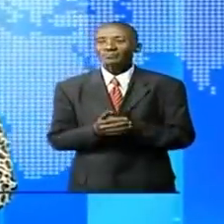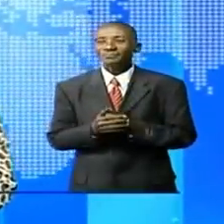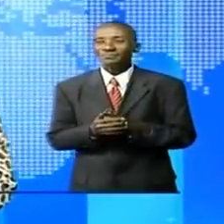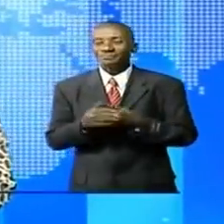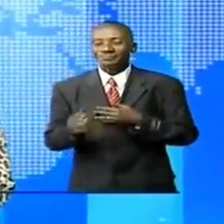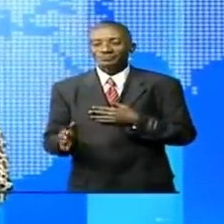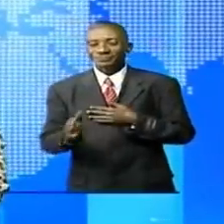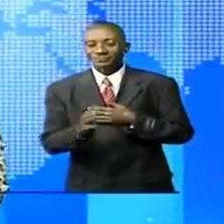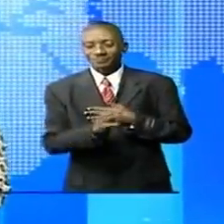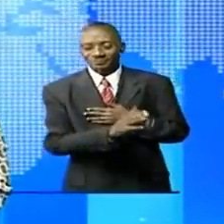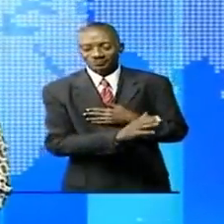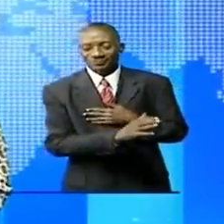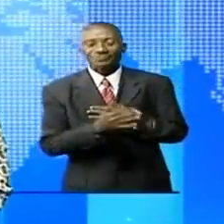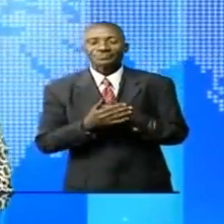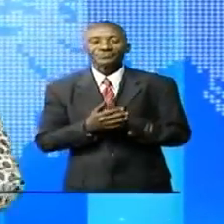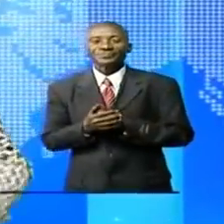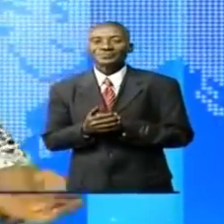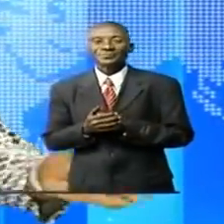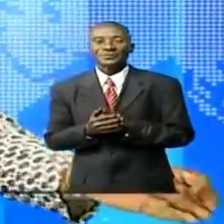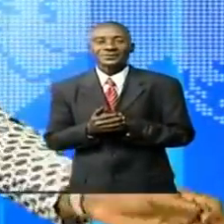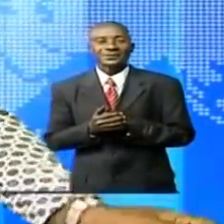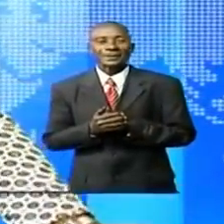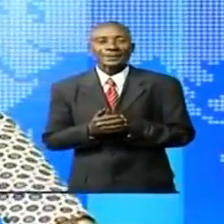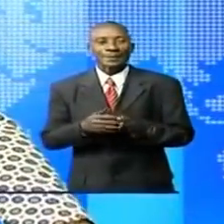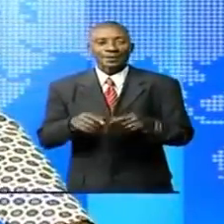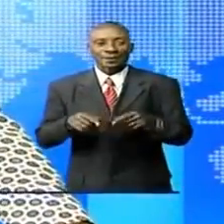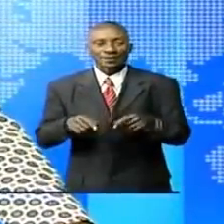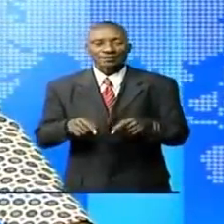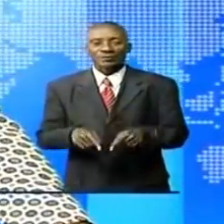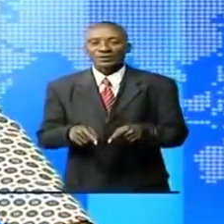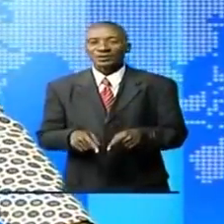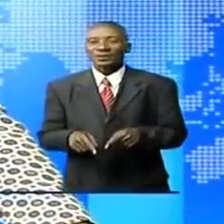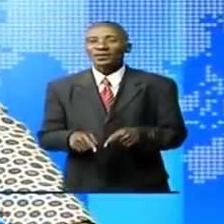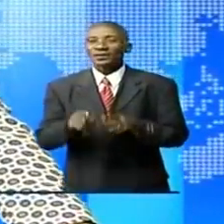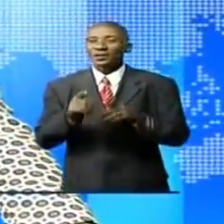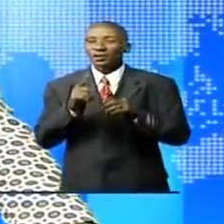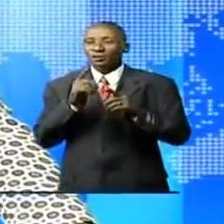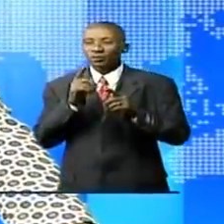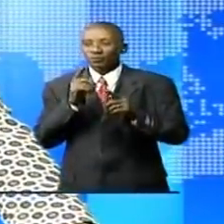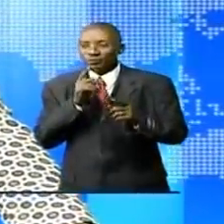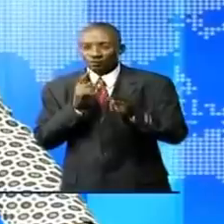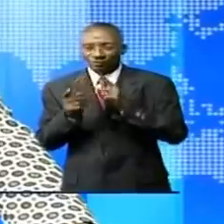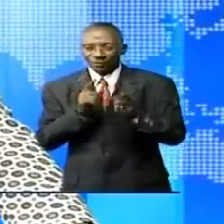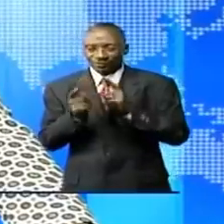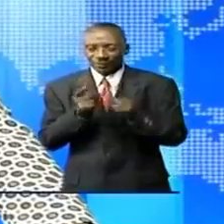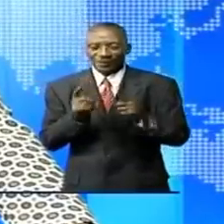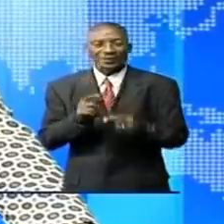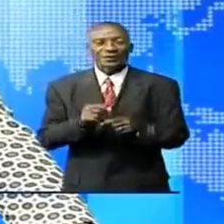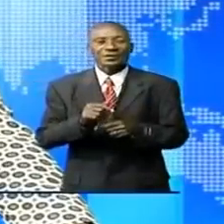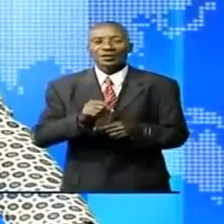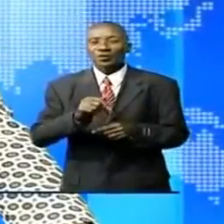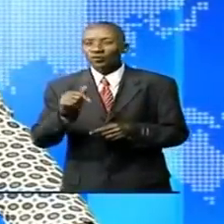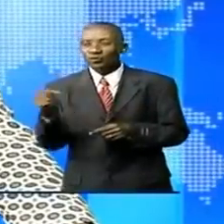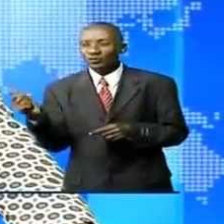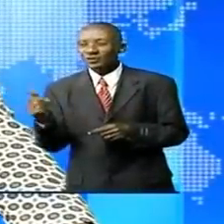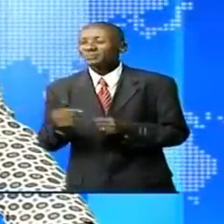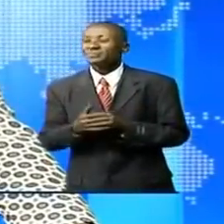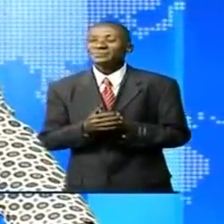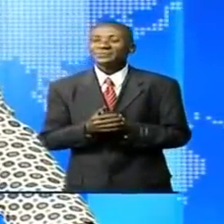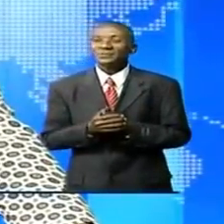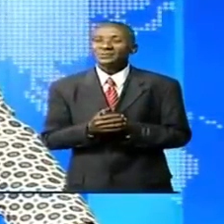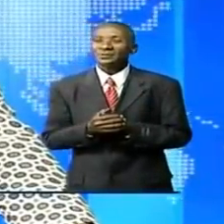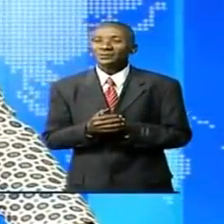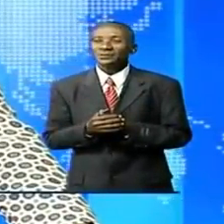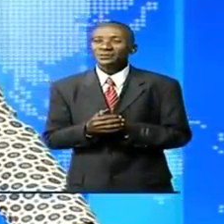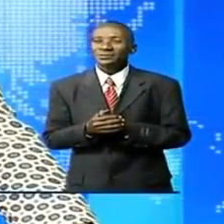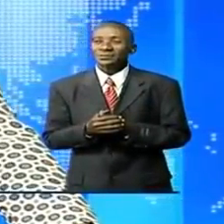janvier 2022 que vont démarrer les travaux de construction d'une station d'épuration des eaux usées dans